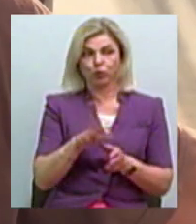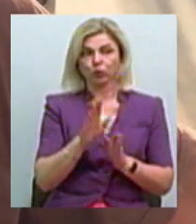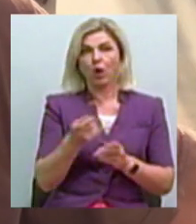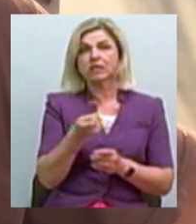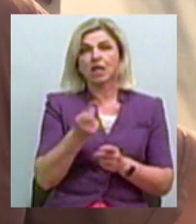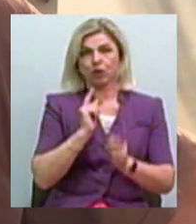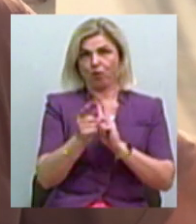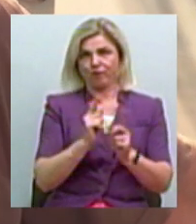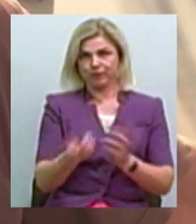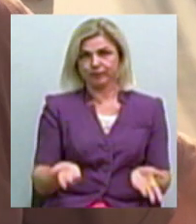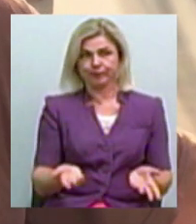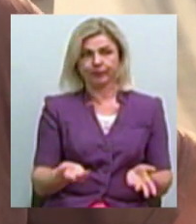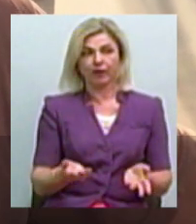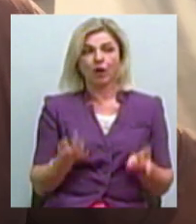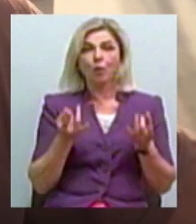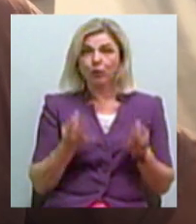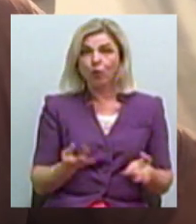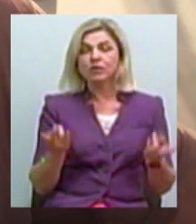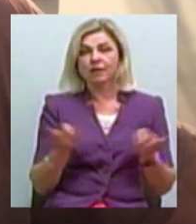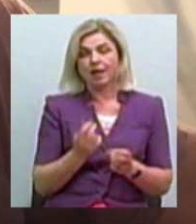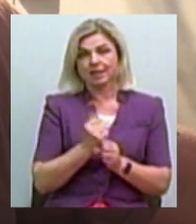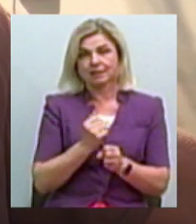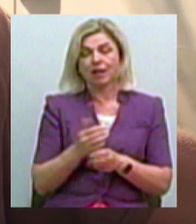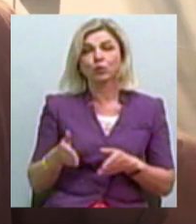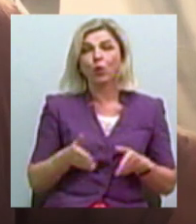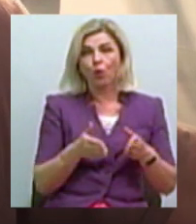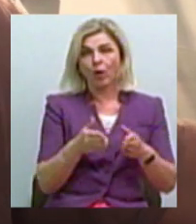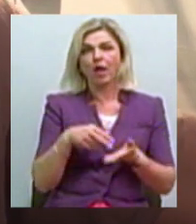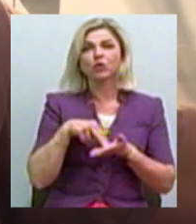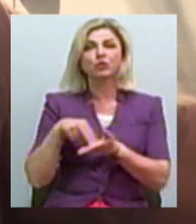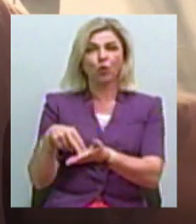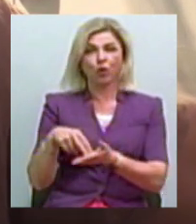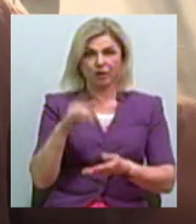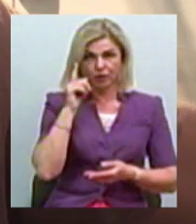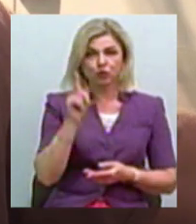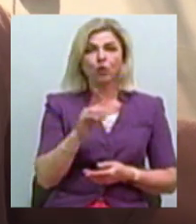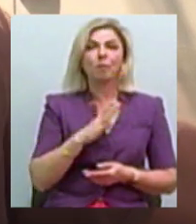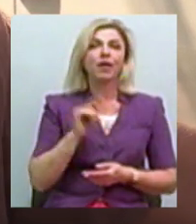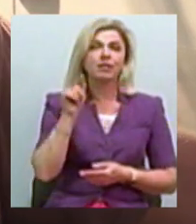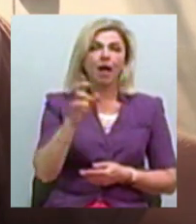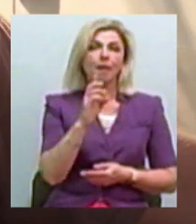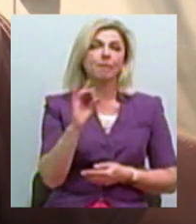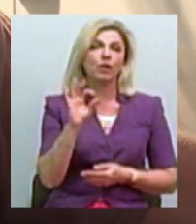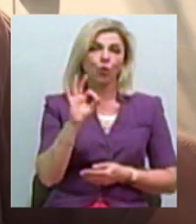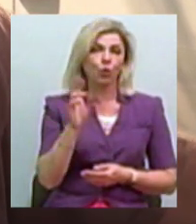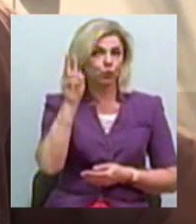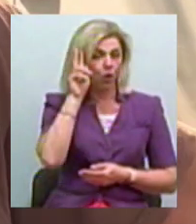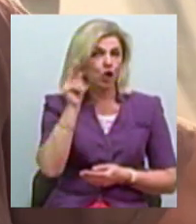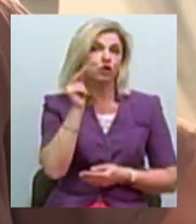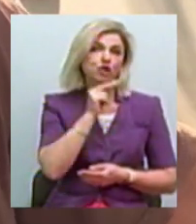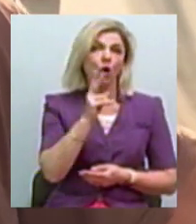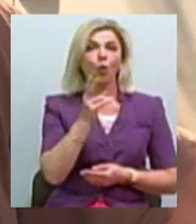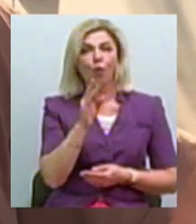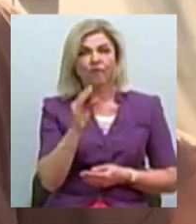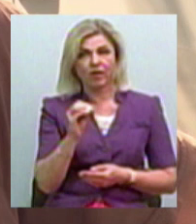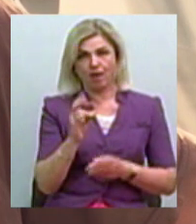Нам просто треба зробити дороги, відстойнички, щоб були хоча б біотуалети і якась чай, кофе можна було